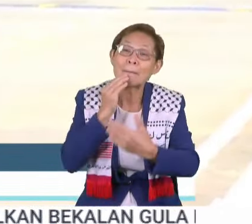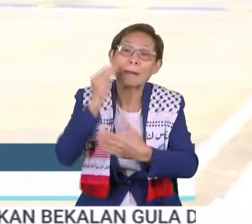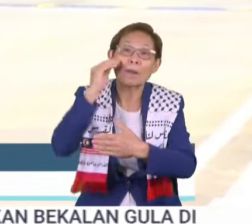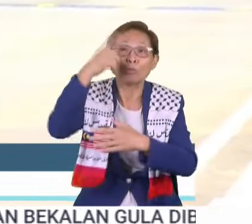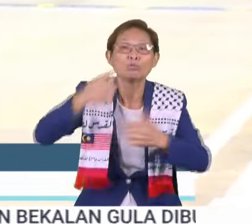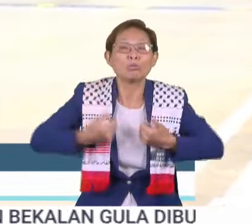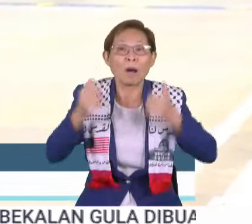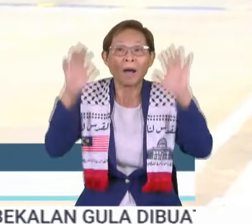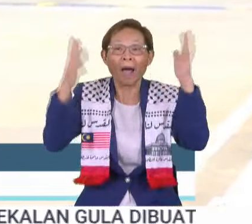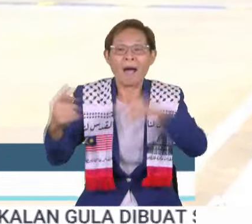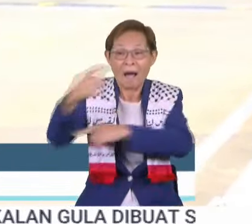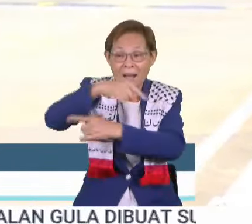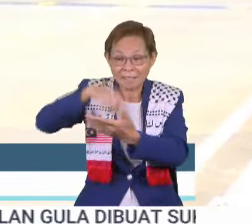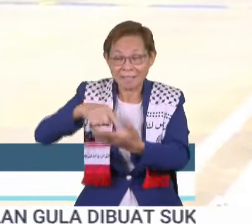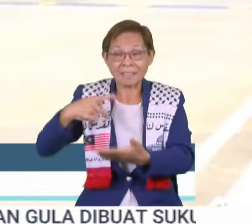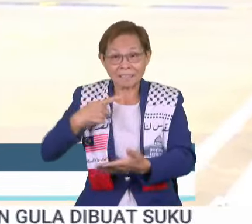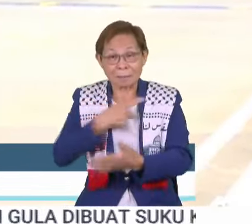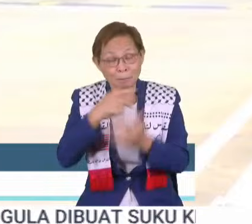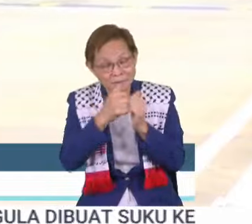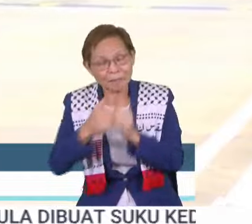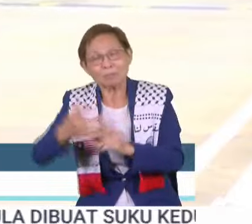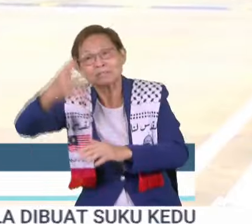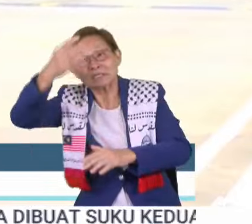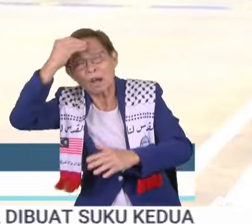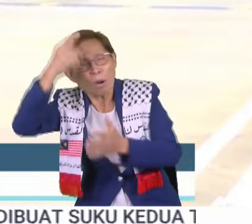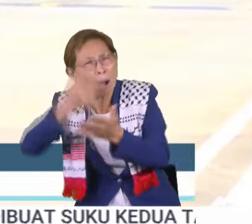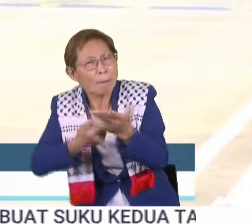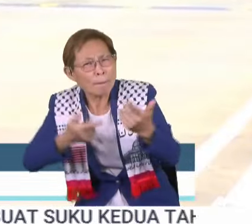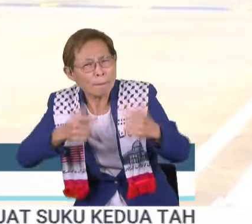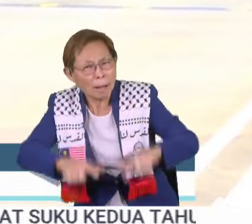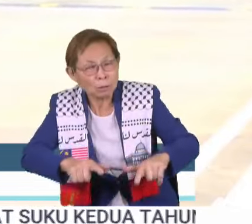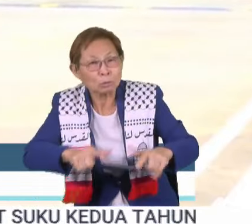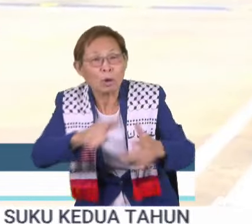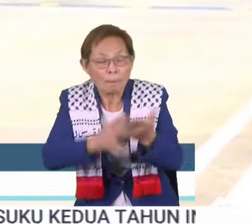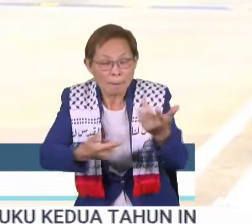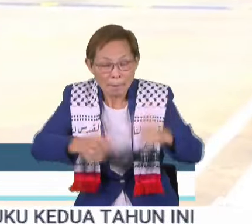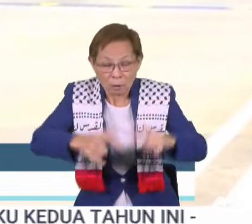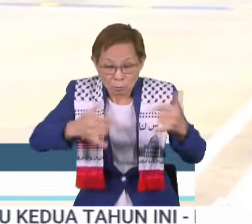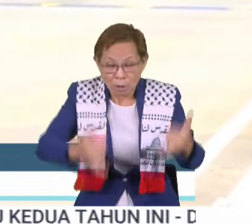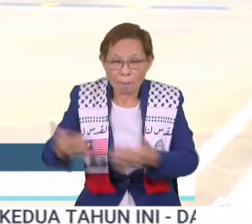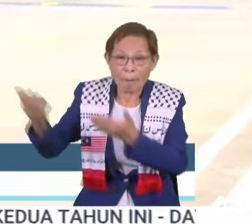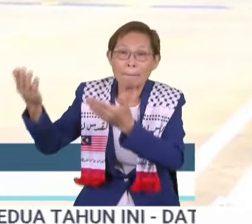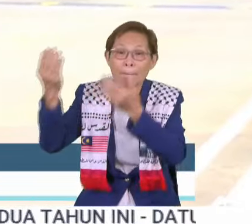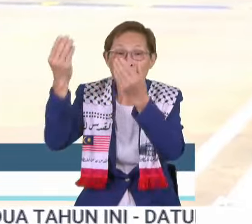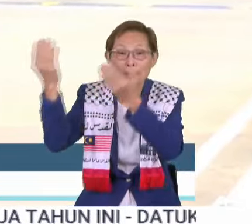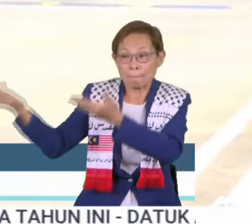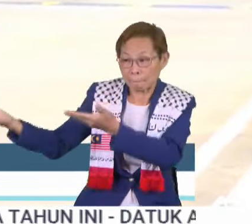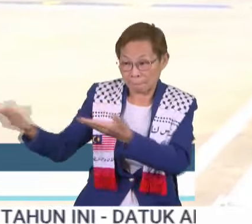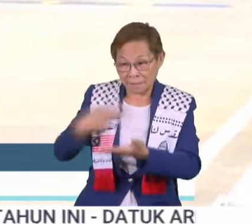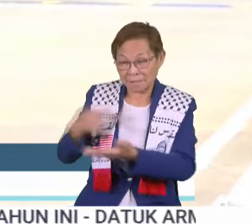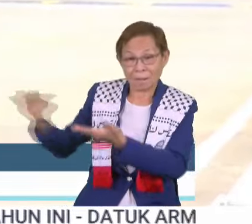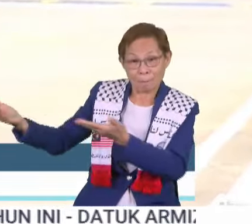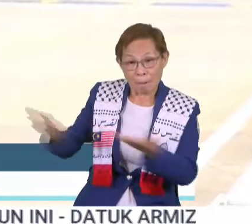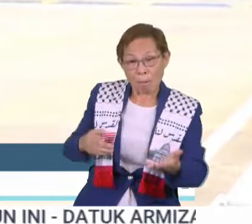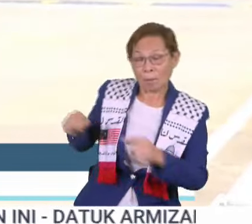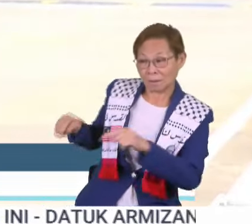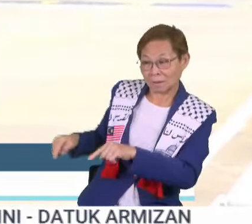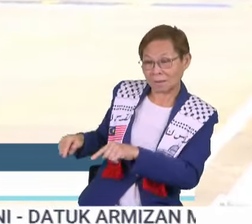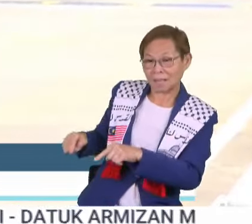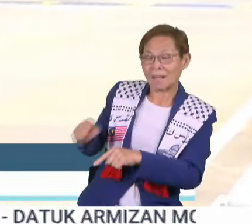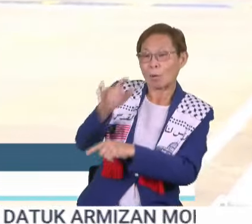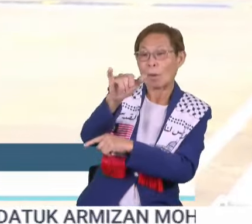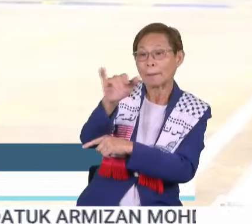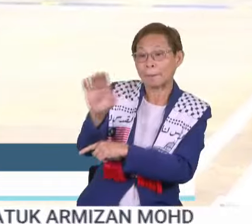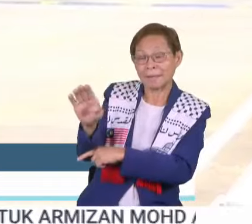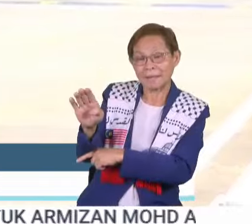akan bersama-sama untuk kita mengetahui dengan perkembangan semasa yang kita akan bawakan bersama-sama dengan yang